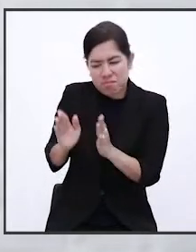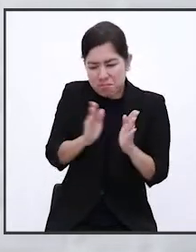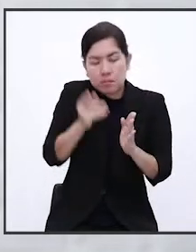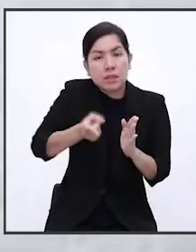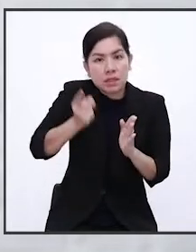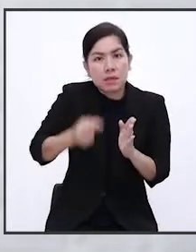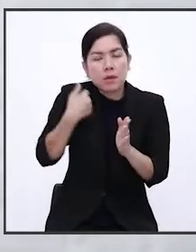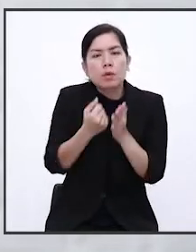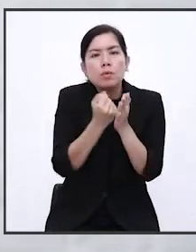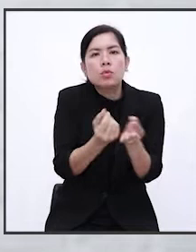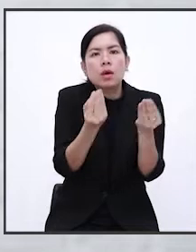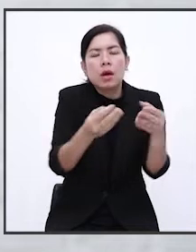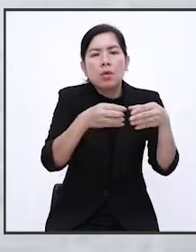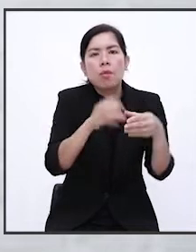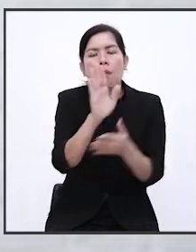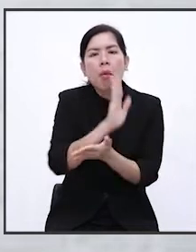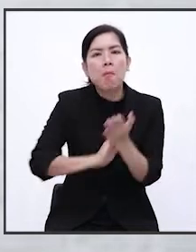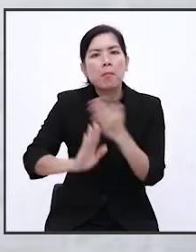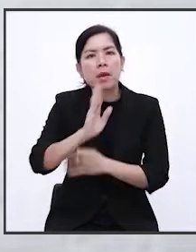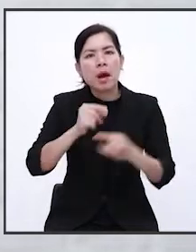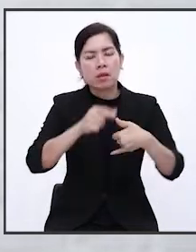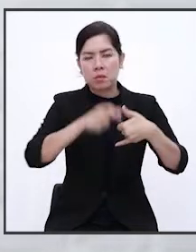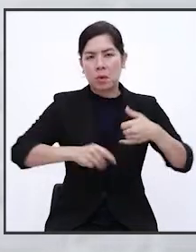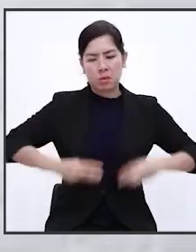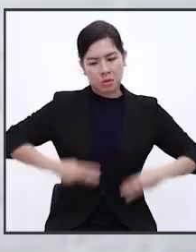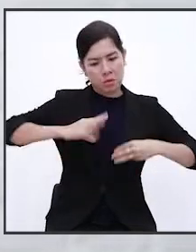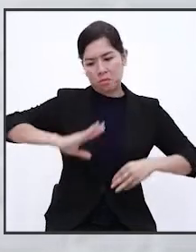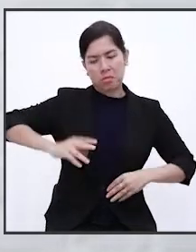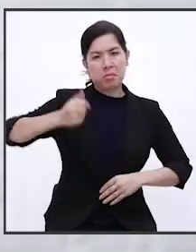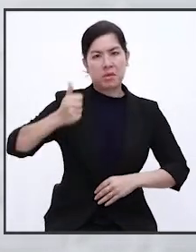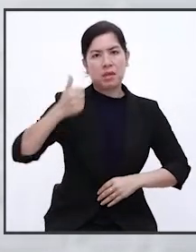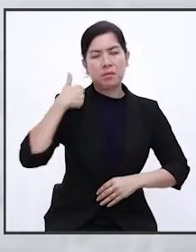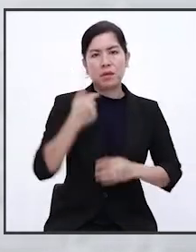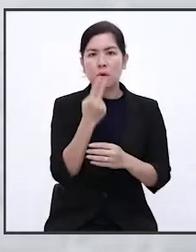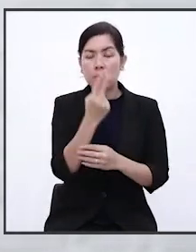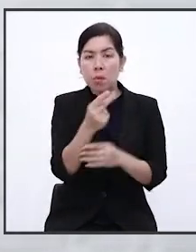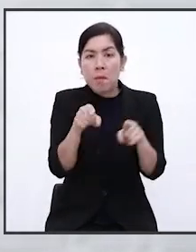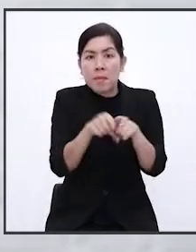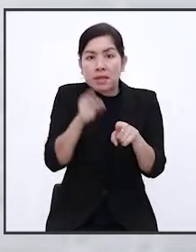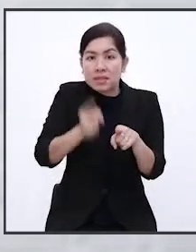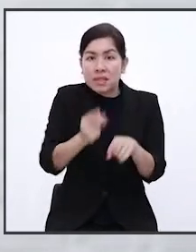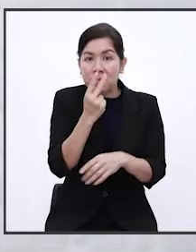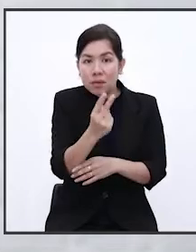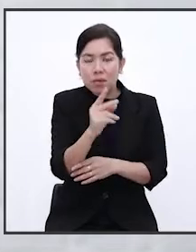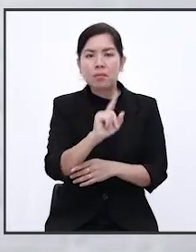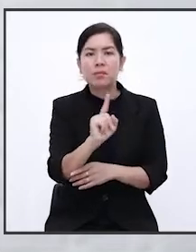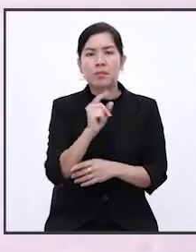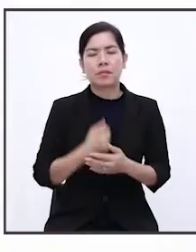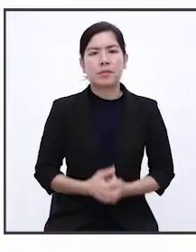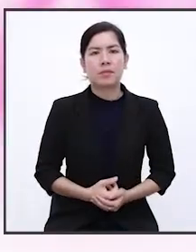คะชีวิตของผู้พิการให้กลับมาดีขึ้นอีกครั้งหนึ่งความเสมือนจริงนี้จะเหมือนจริงมากน้อยแค่ไหนติดตามกันเ